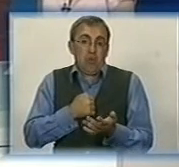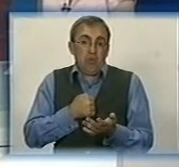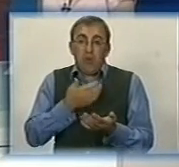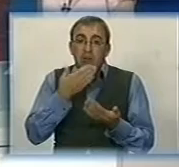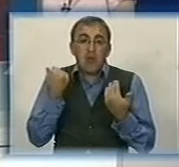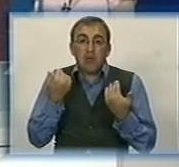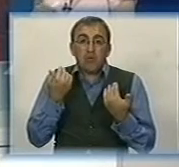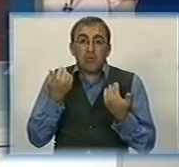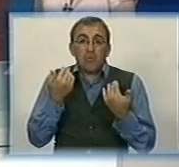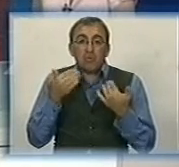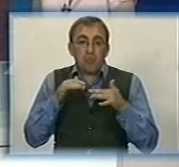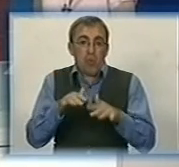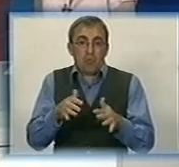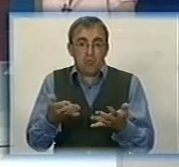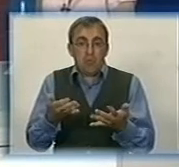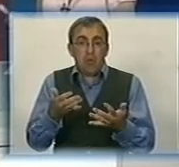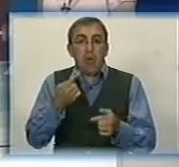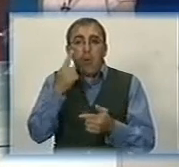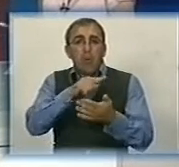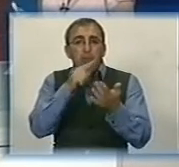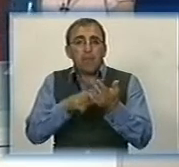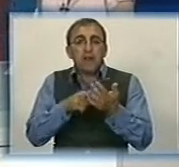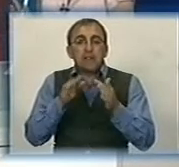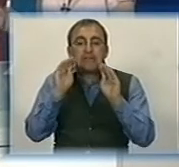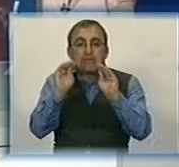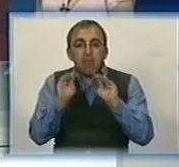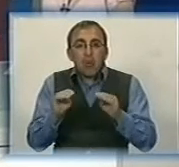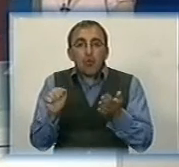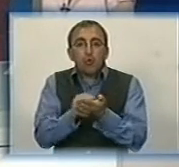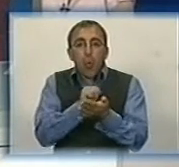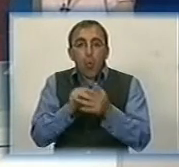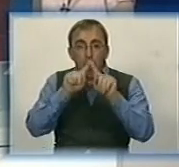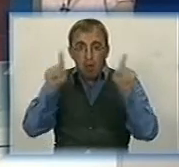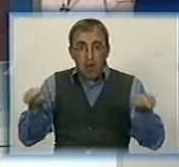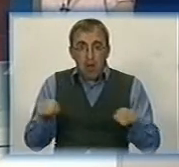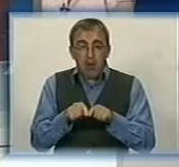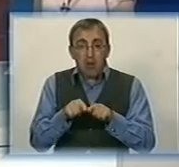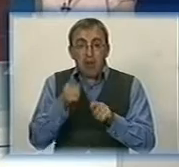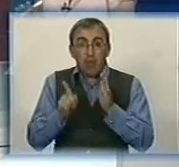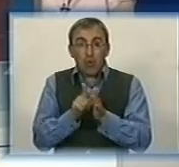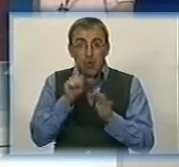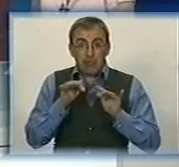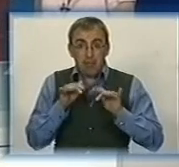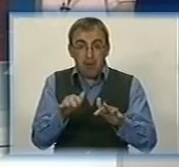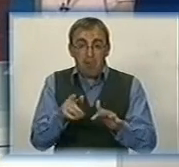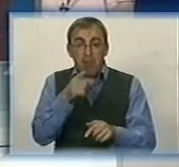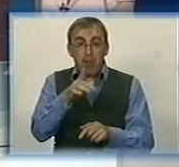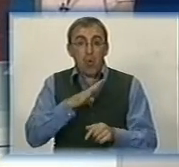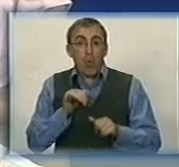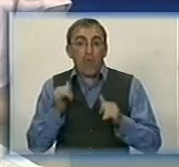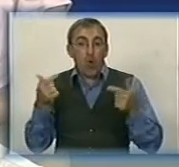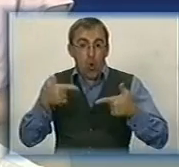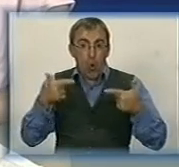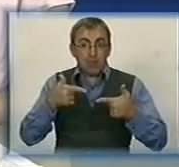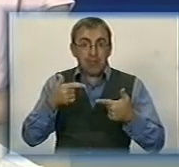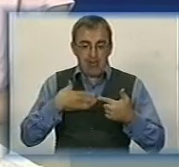способа никакого. Еще одно питание, которое стосується самого змісту документа. На самом початку, когда начиналась эта справа, вы были в гостях нашей студии,